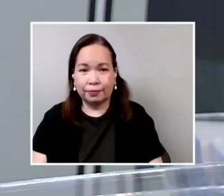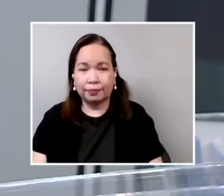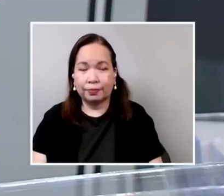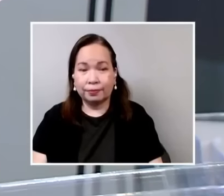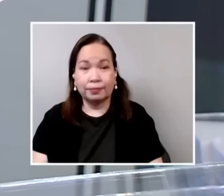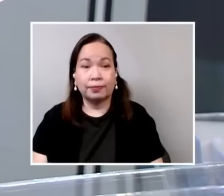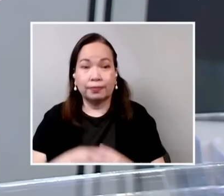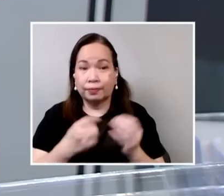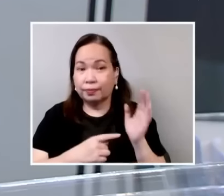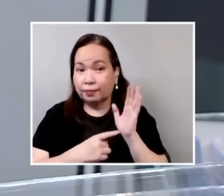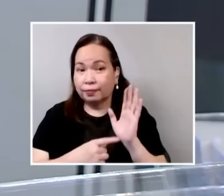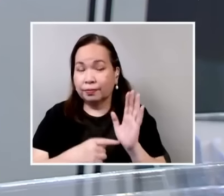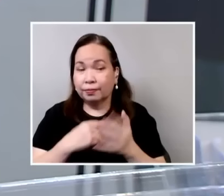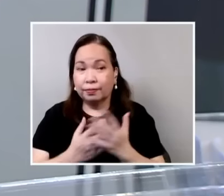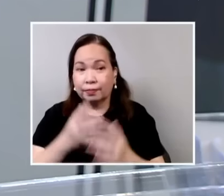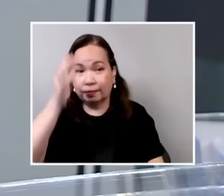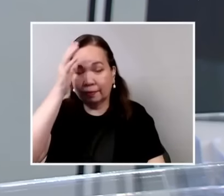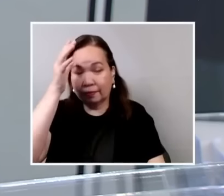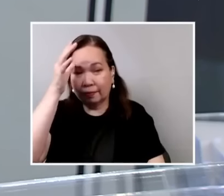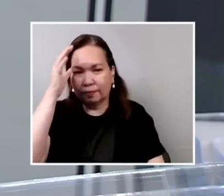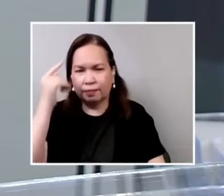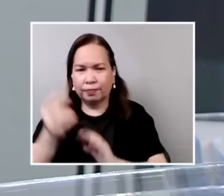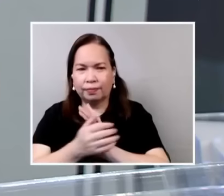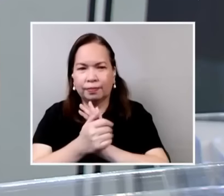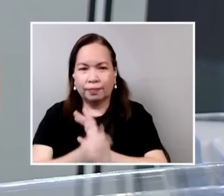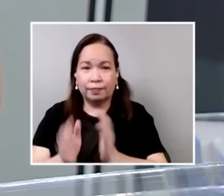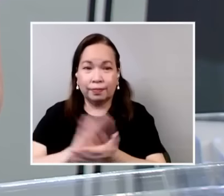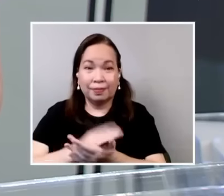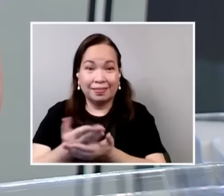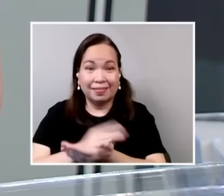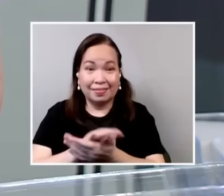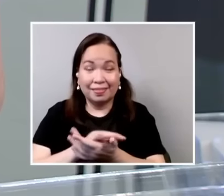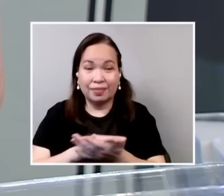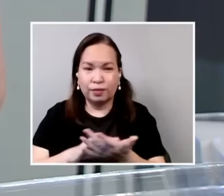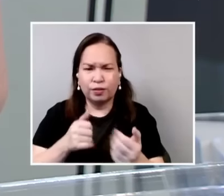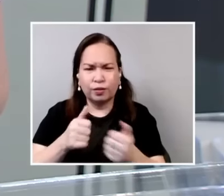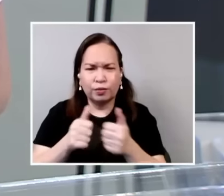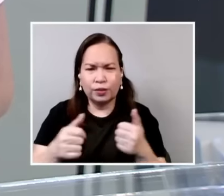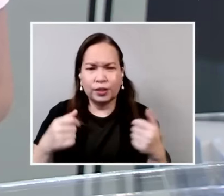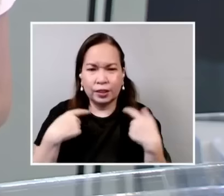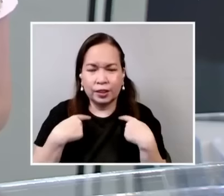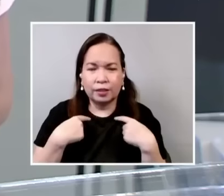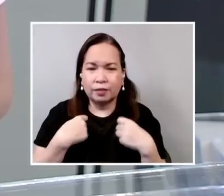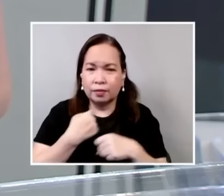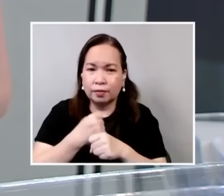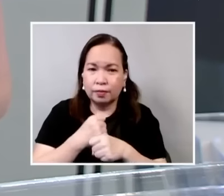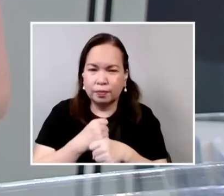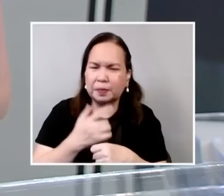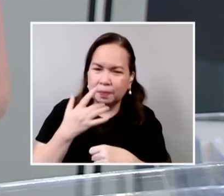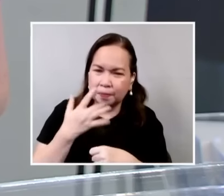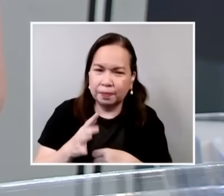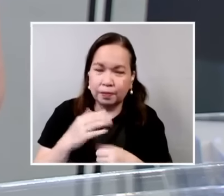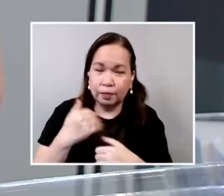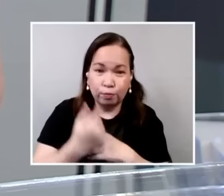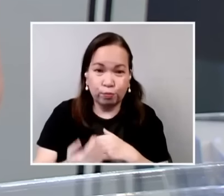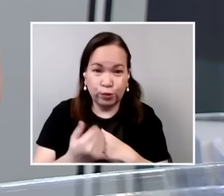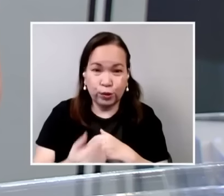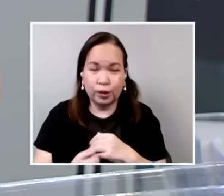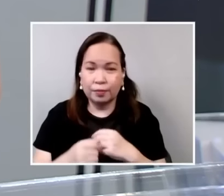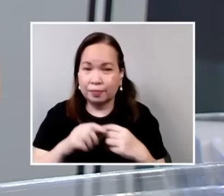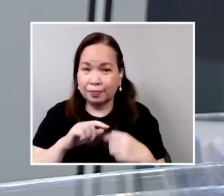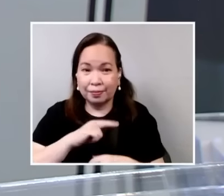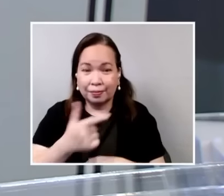Ibinida ng ilang tatay ang kanilang galing sa kusina nang makipagtagisan sa paggawa ng masarap na tinapay.